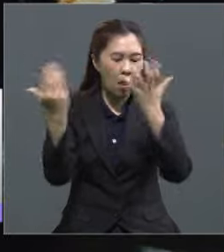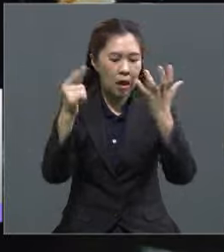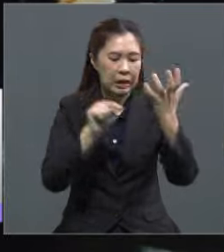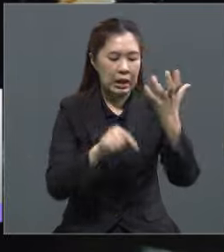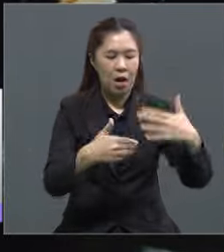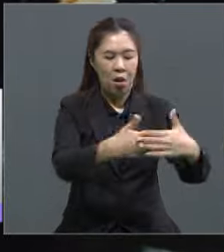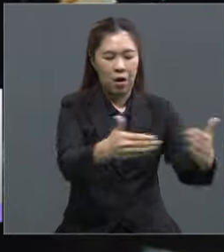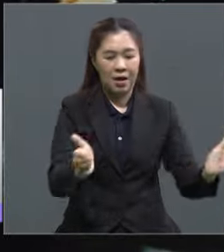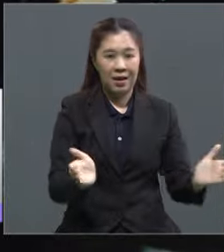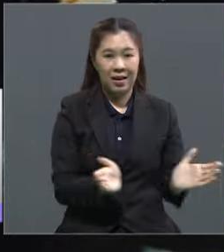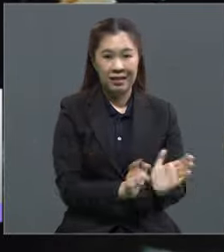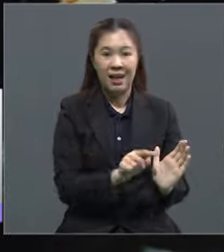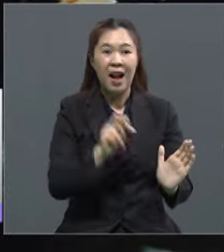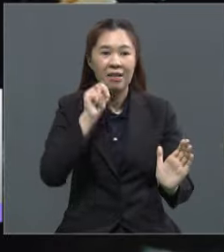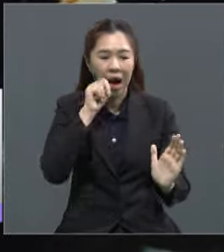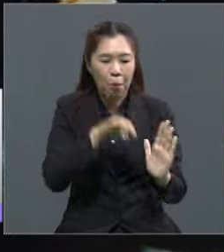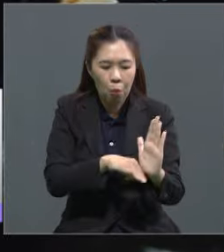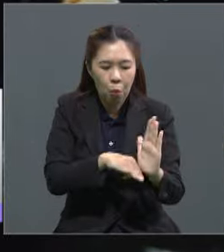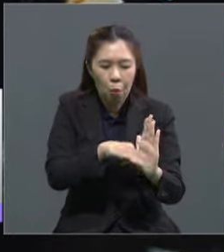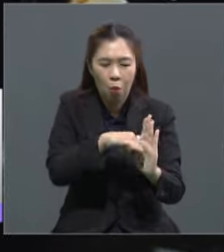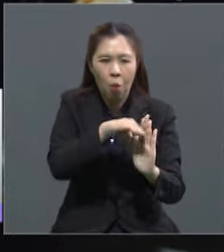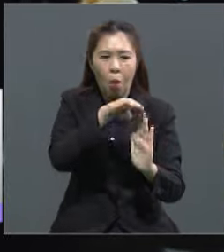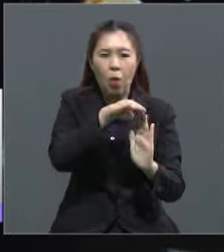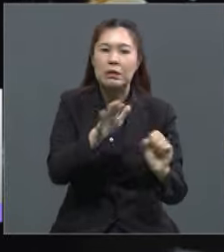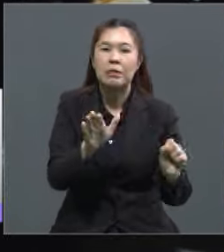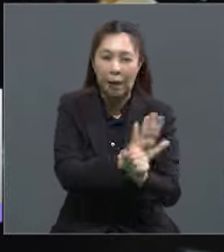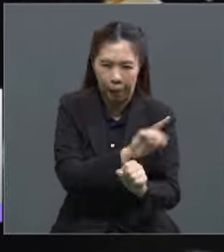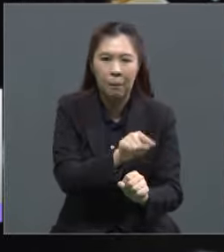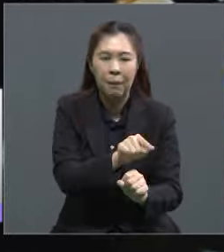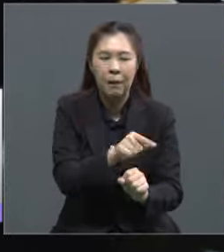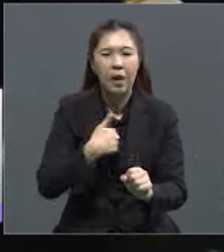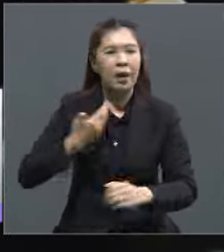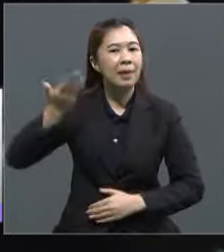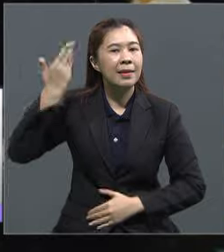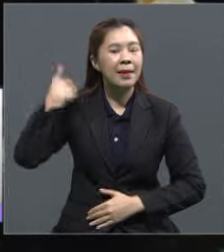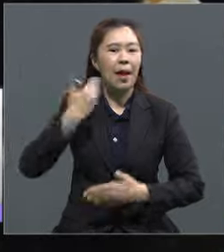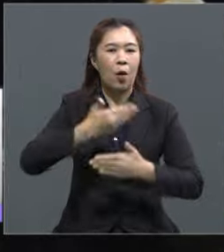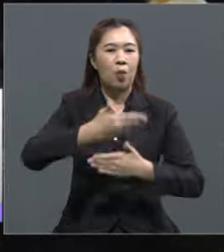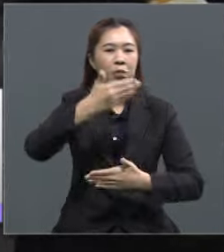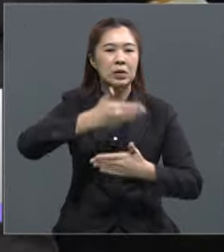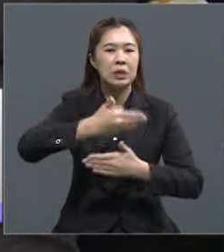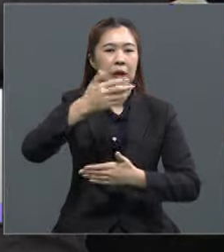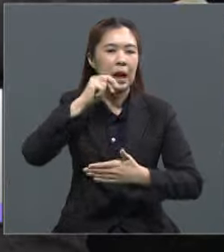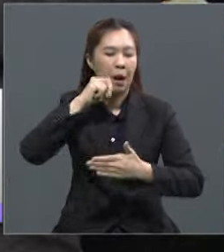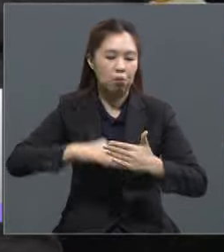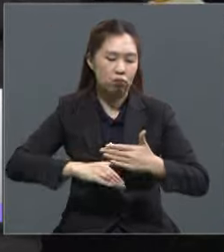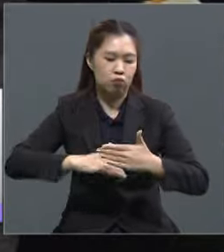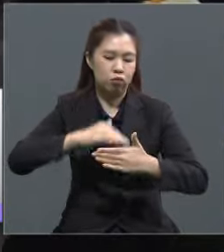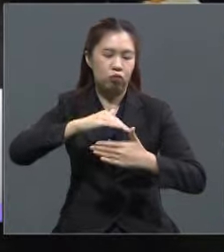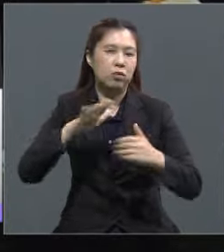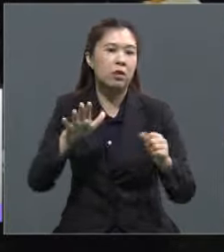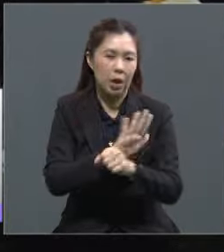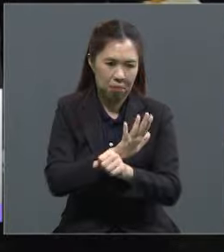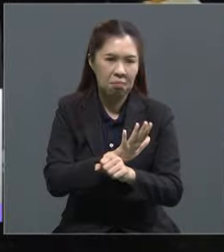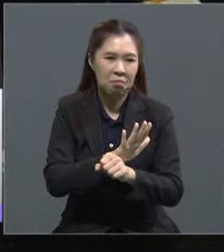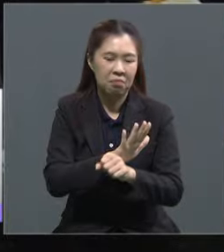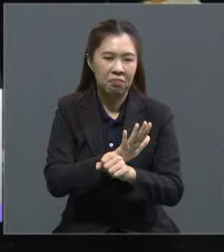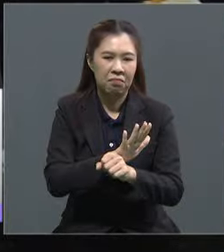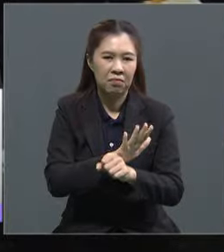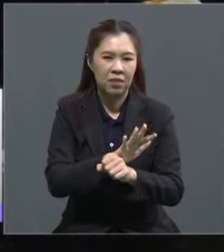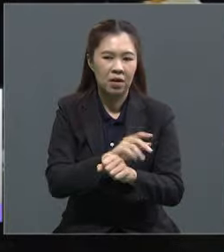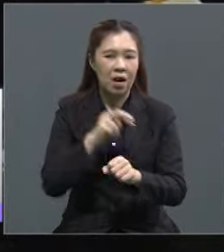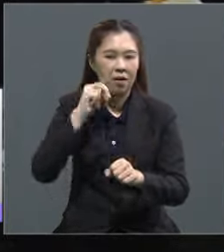เหลือน้อยมากค่ะเพราะว่าเขื่อนขนาดใหญ่ปีนั้นเนี่ยเขื่อนภูมิพลเขื่อนสิริกิจเต็มหมดอนะครับก็ไม่มีพื้นที่ที่จะ